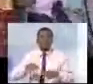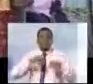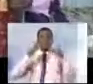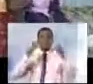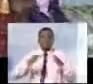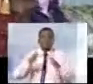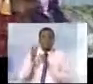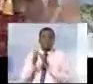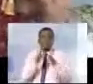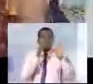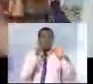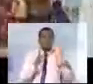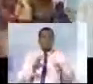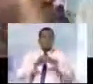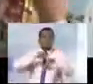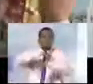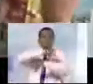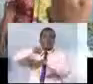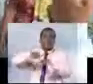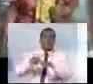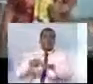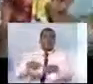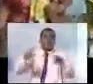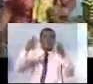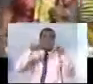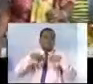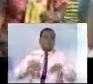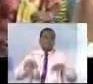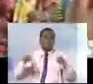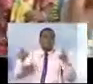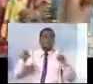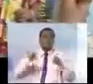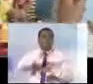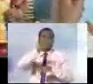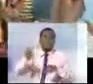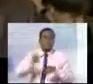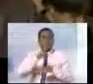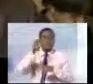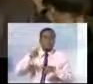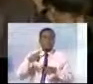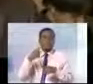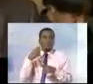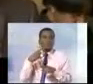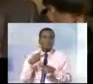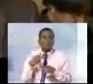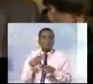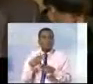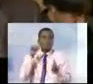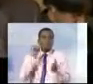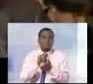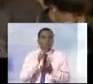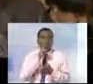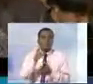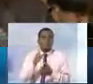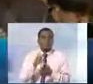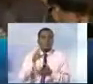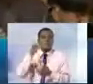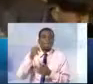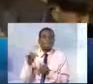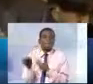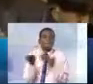n'golo coulibaly médiateur de la république vient à son tour ce vendredi au chevet des malades c'est un